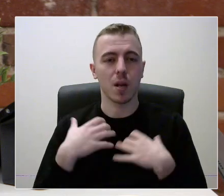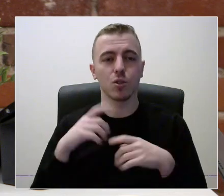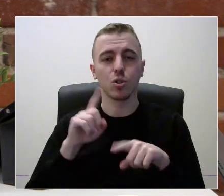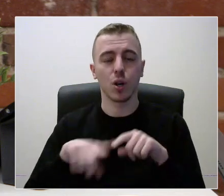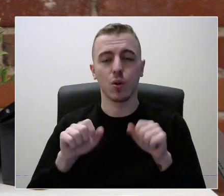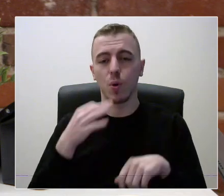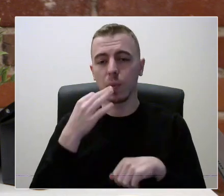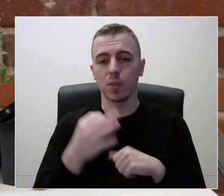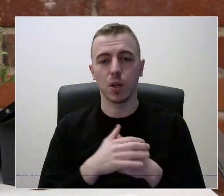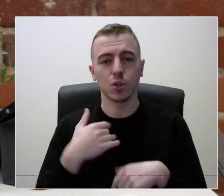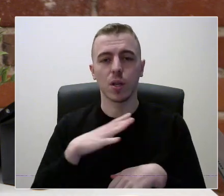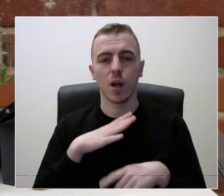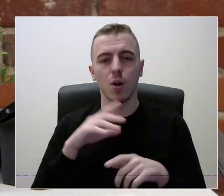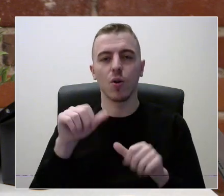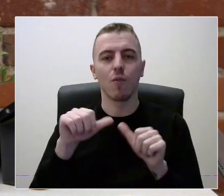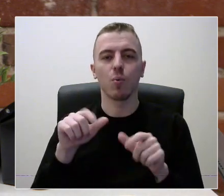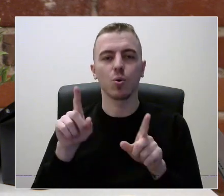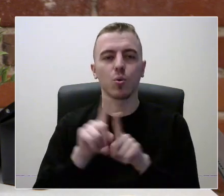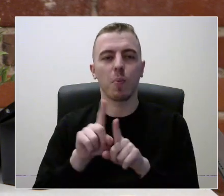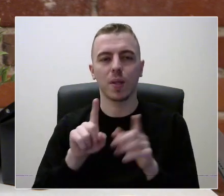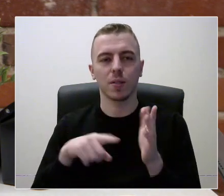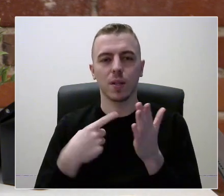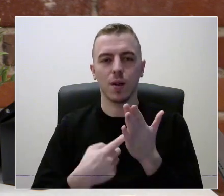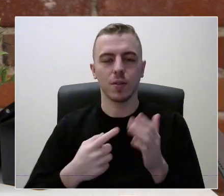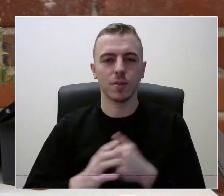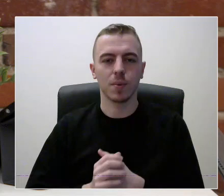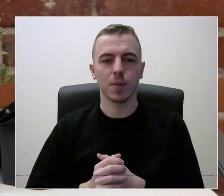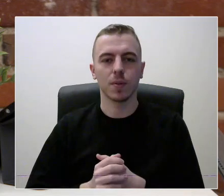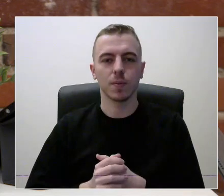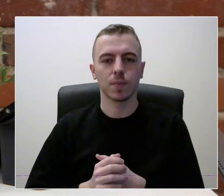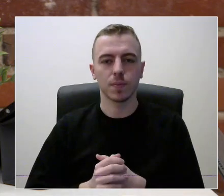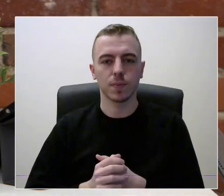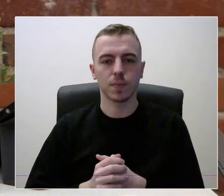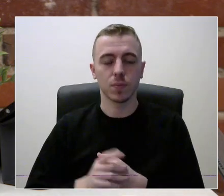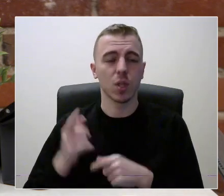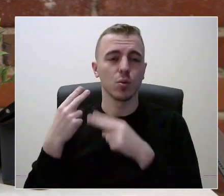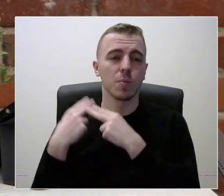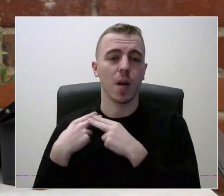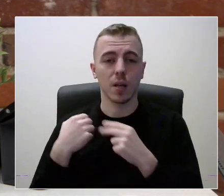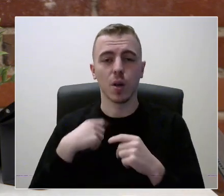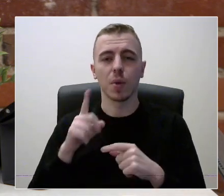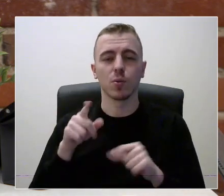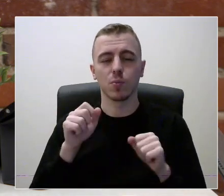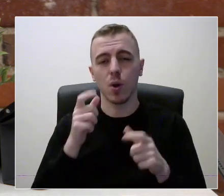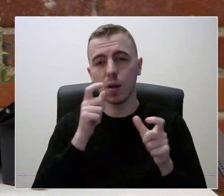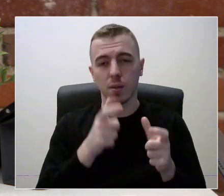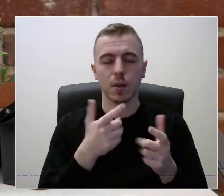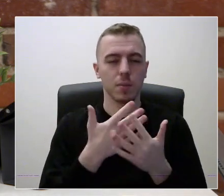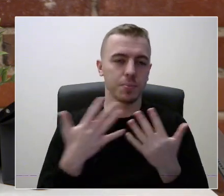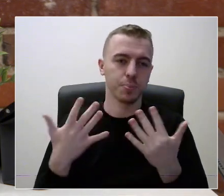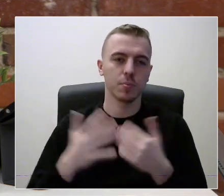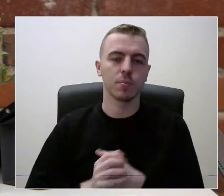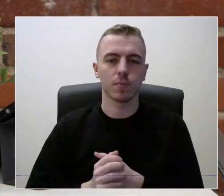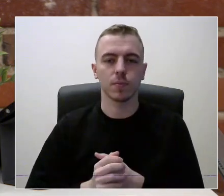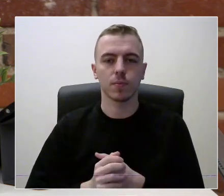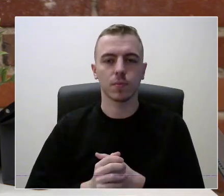aš negaliu informuoluoti to paties klausimo, kokį formulavau Žygimantui, nes jūs einat pareigas, bet jūs galite reaguoti, be abejo, buvo pasakyta